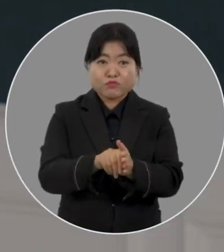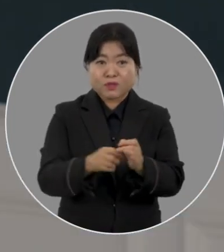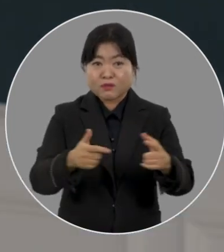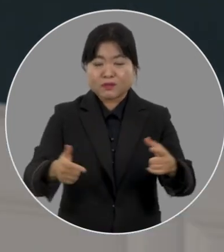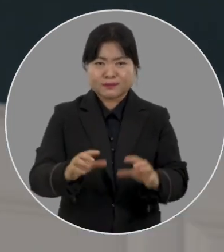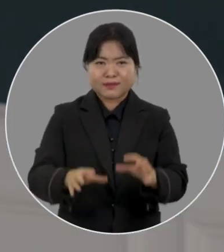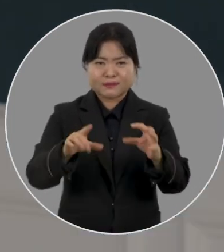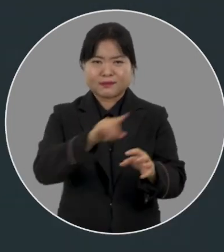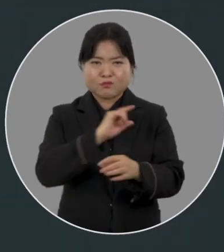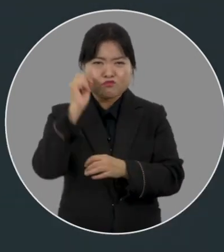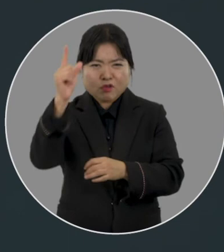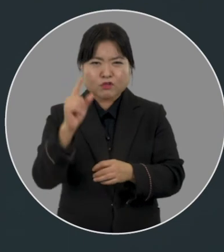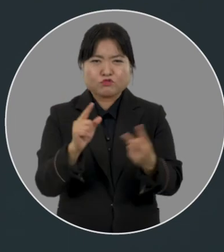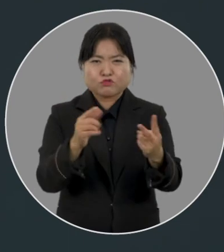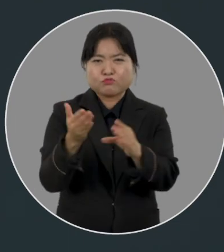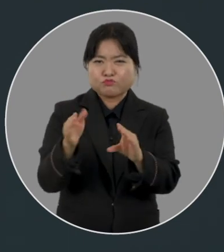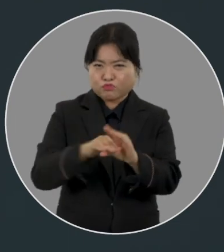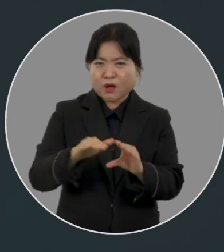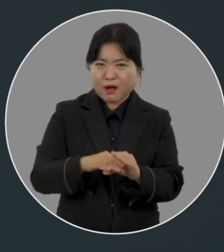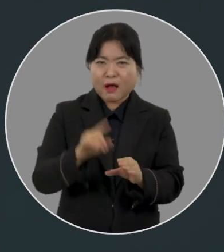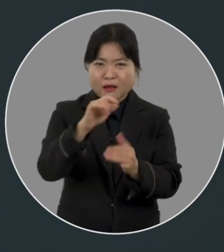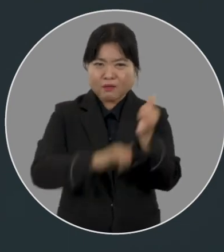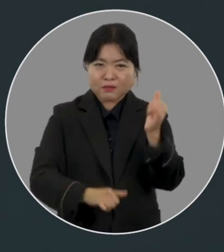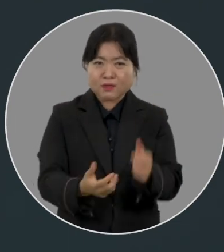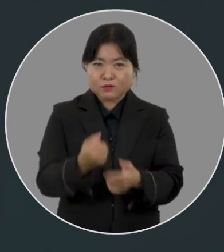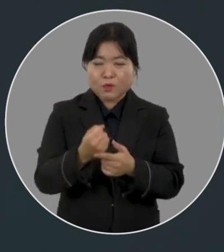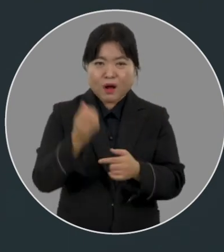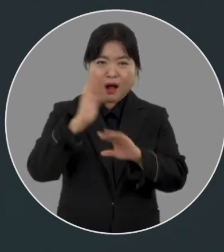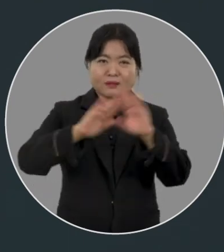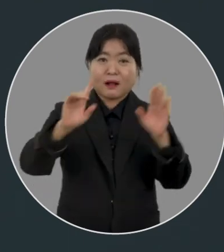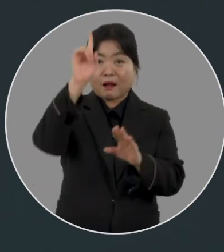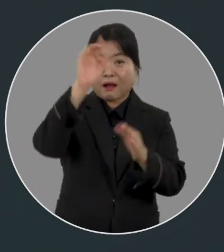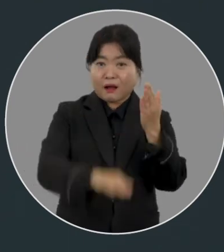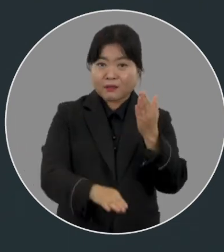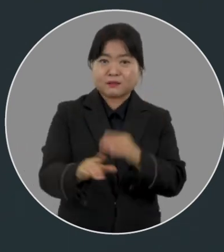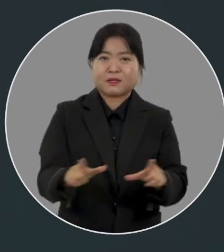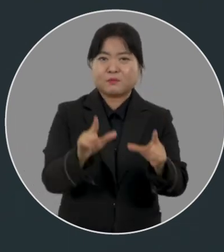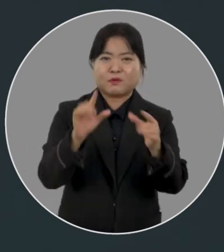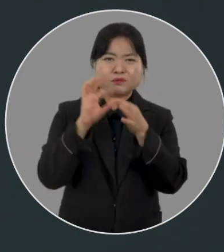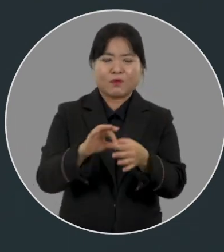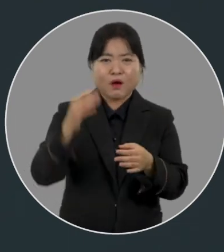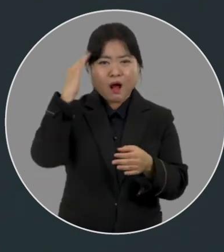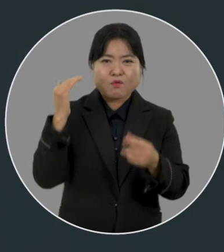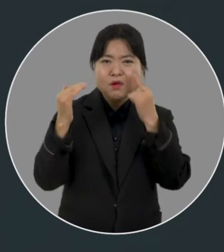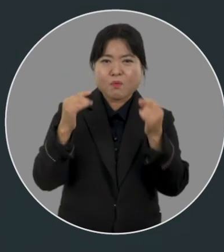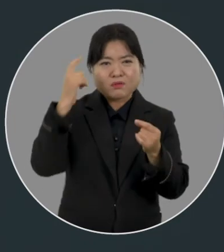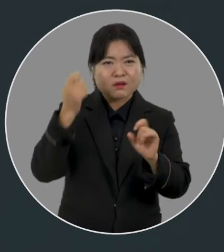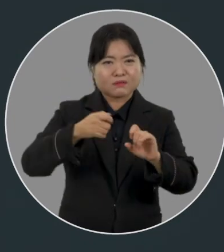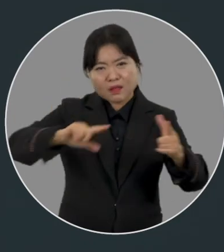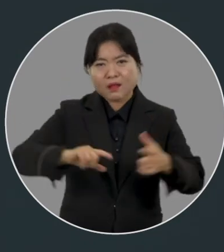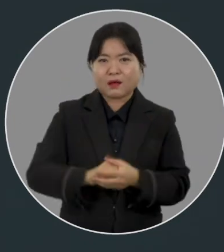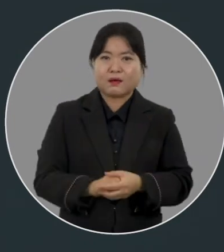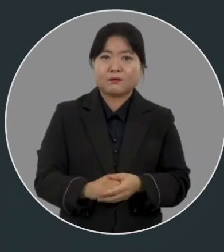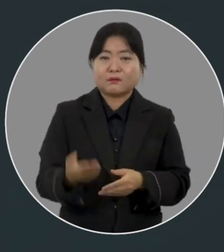두 문화민족이 하나의 역사적 사안을 두고 한 하늘에 살아가면서 이렇게 다른 생각을 하고 있지 않습니까?